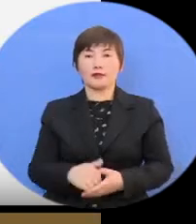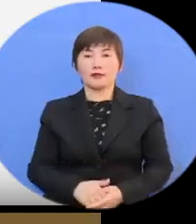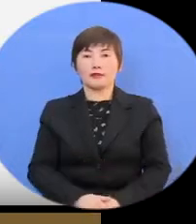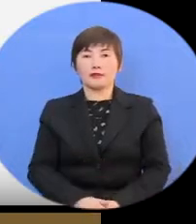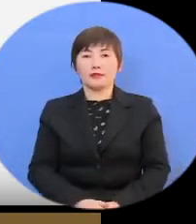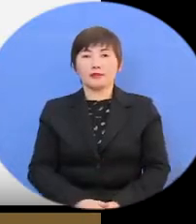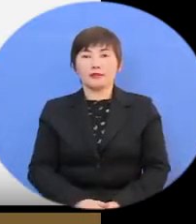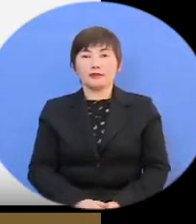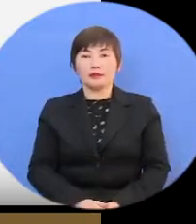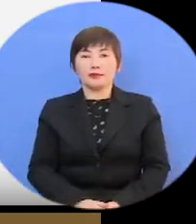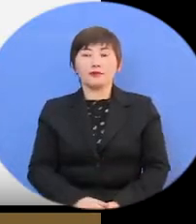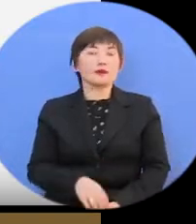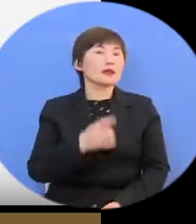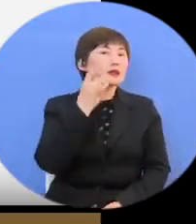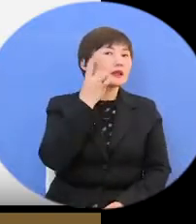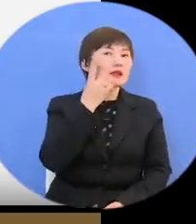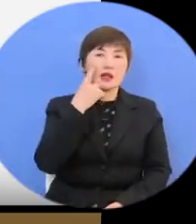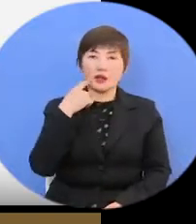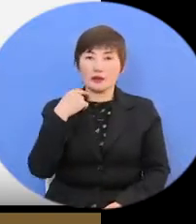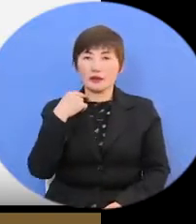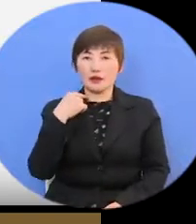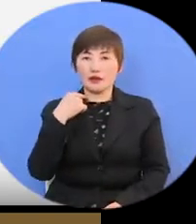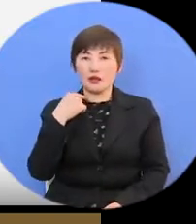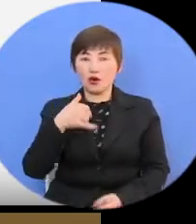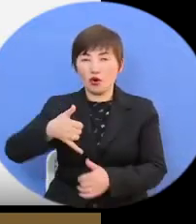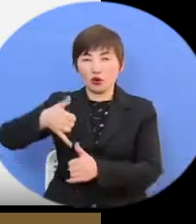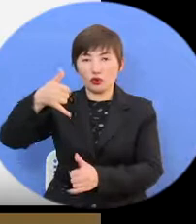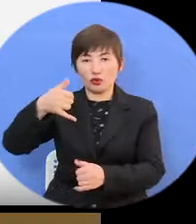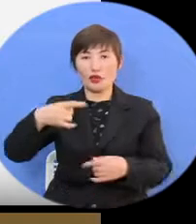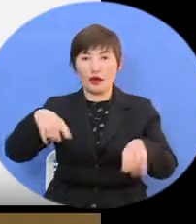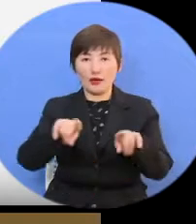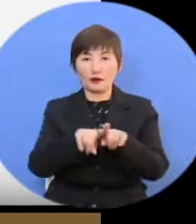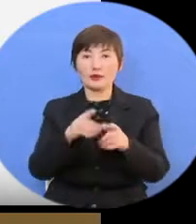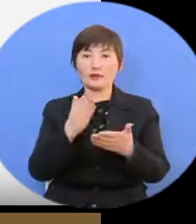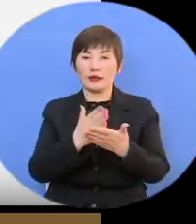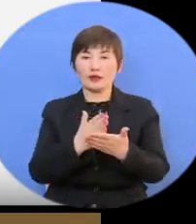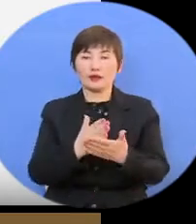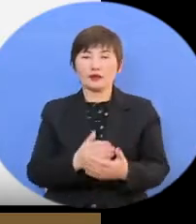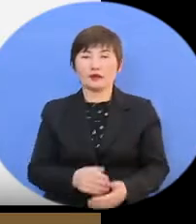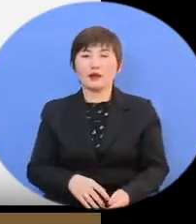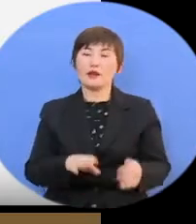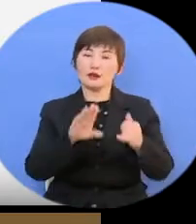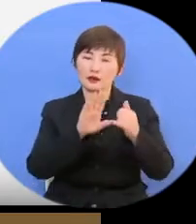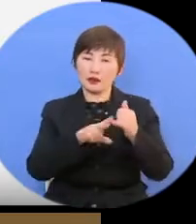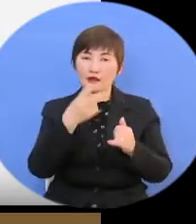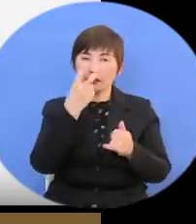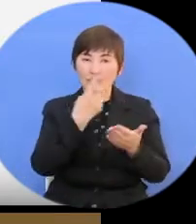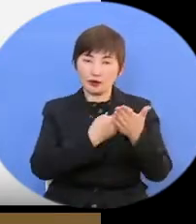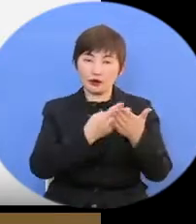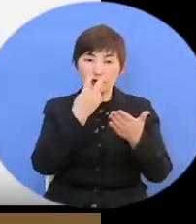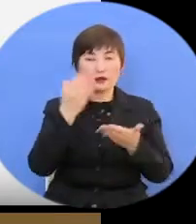За мэдээж энд бол охид хүүхдүүд маань биеийн өндөр нь ижил байгаа нь харагдаж байгаа байх. За дараагийн зургийг